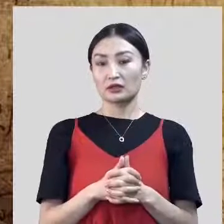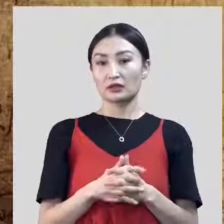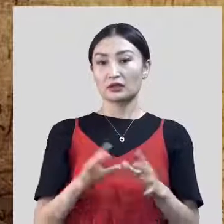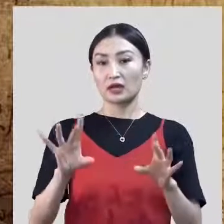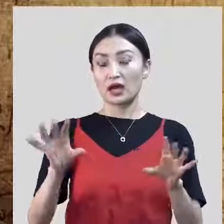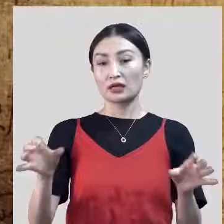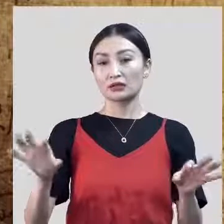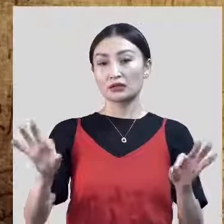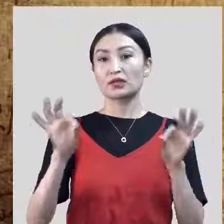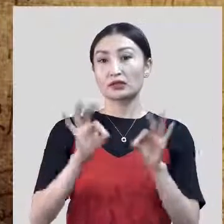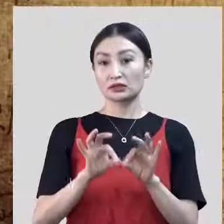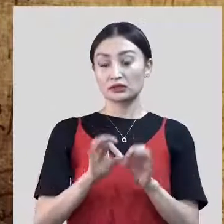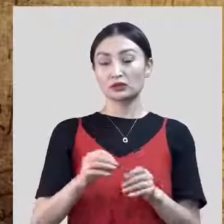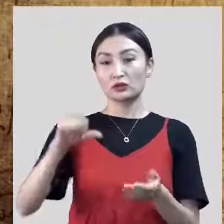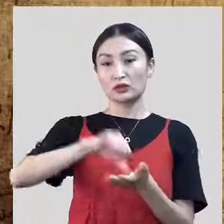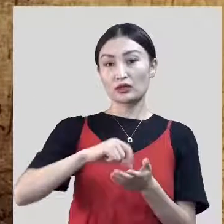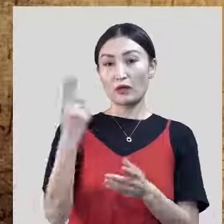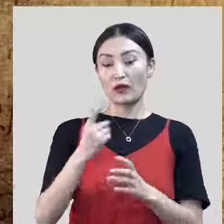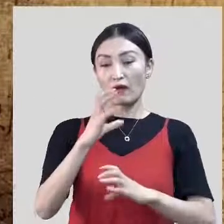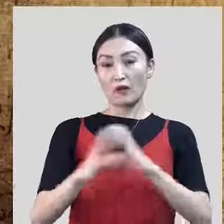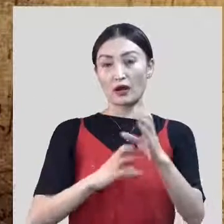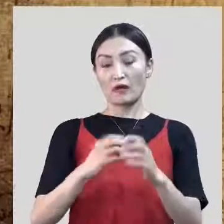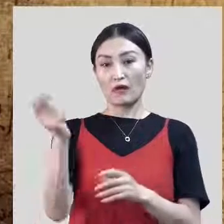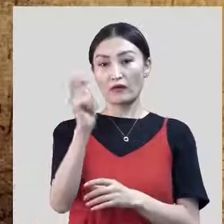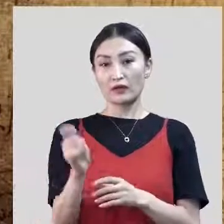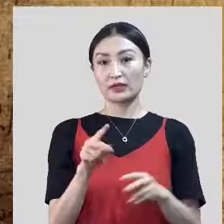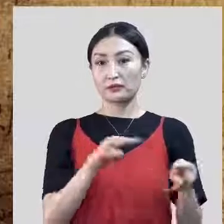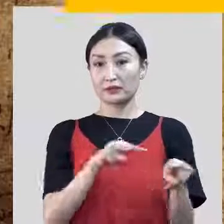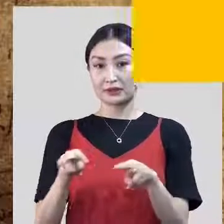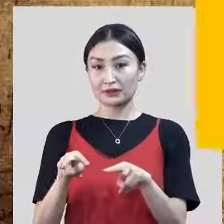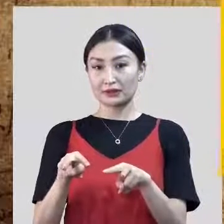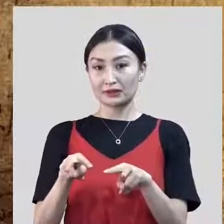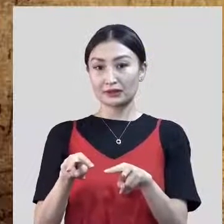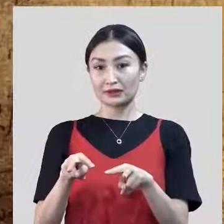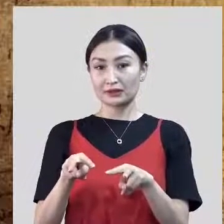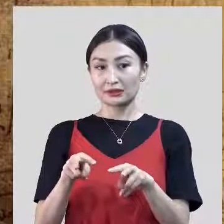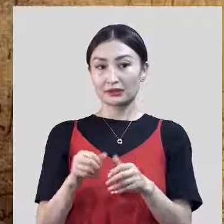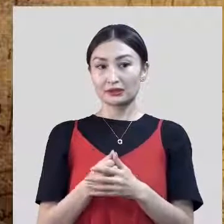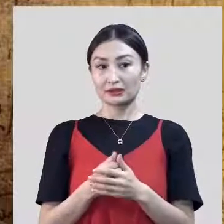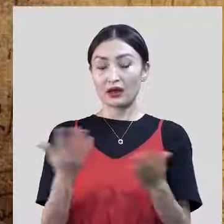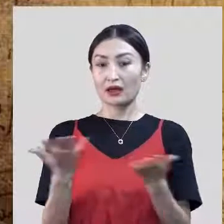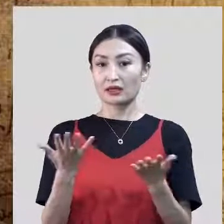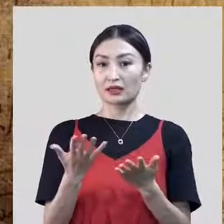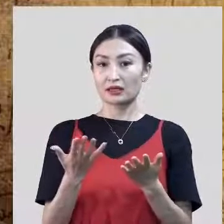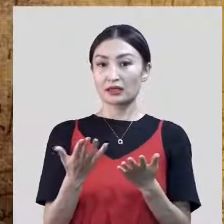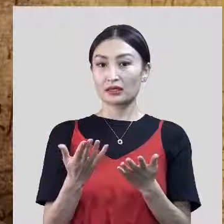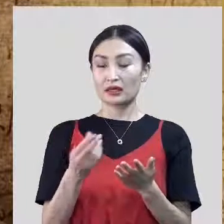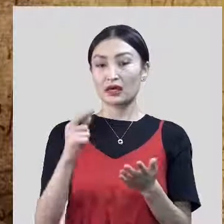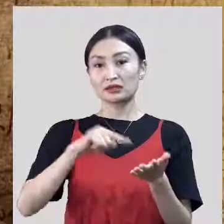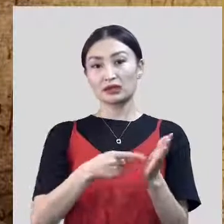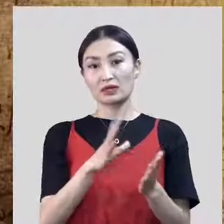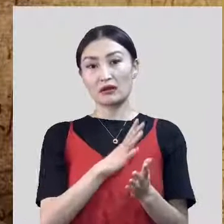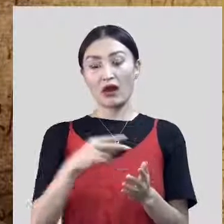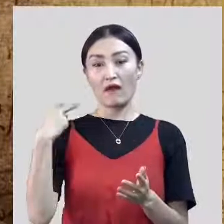соотнесите участников первой мировой войны и проследите и при какие они преследовали цель